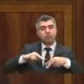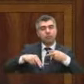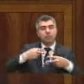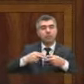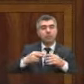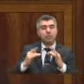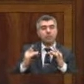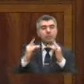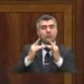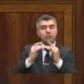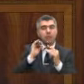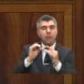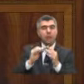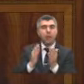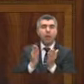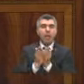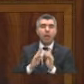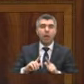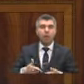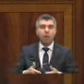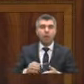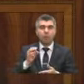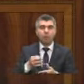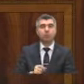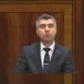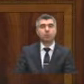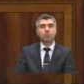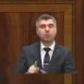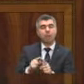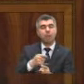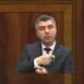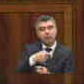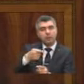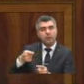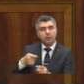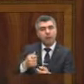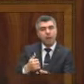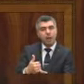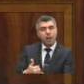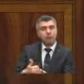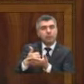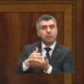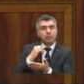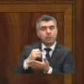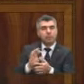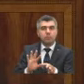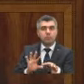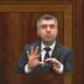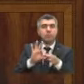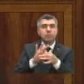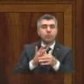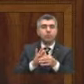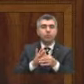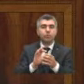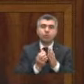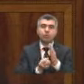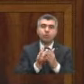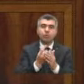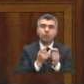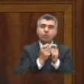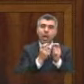بالداخليات والمطاعم المدرسية، يقوم على تفويت هذه الخدمة في إطار تعاقدي من أجل